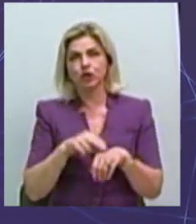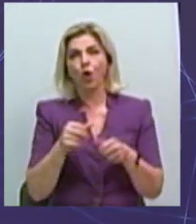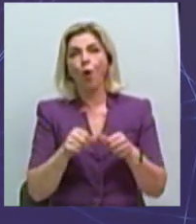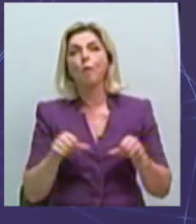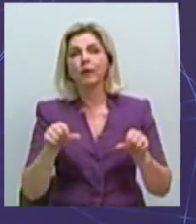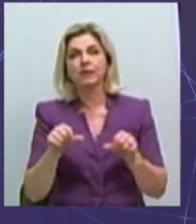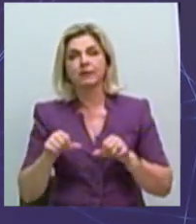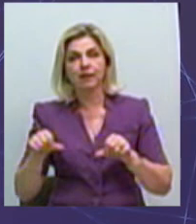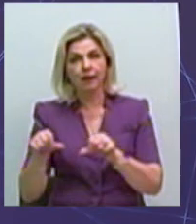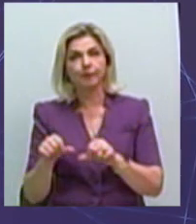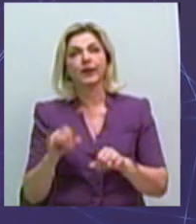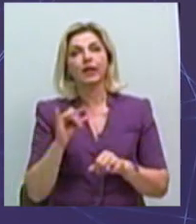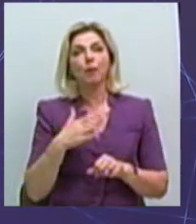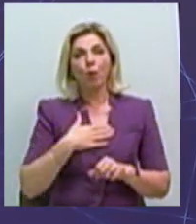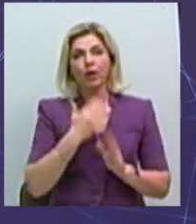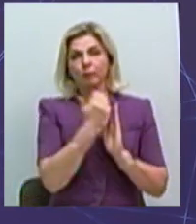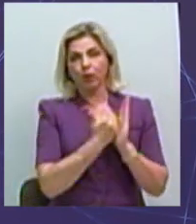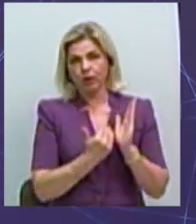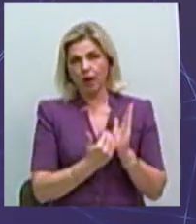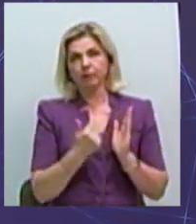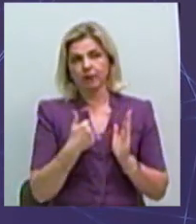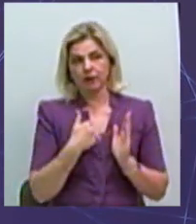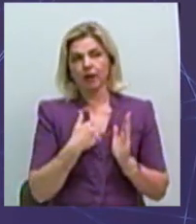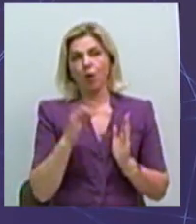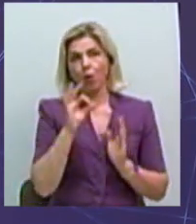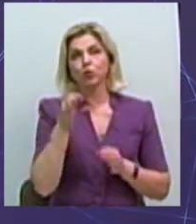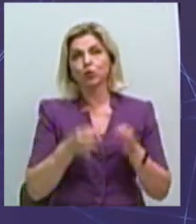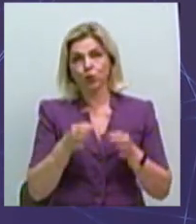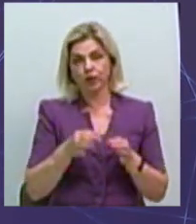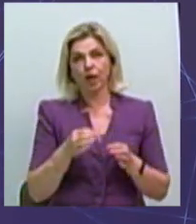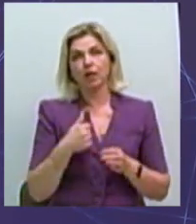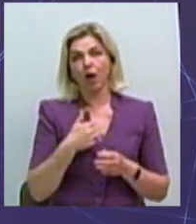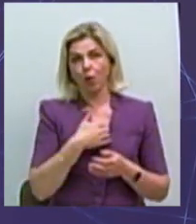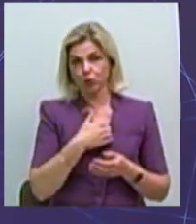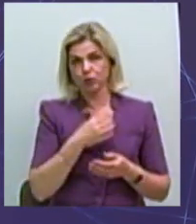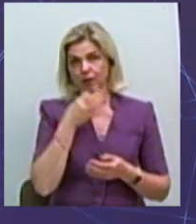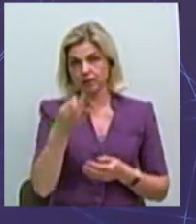я також в моїй програмі і я прописав і про судді. Але хотів би зазначити, що в судді